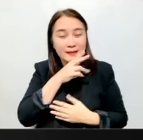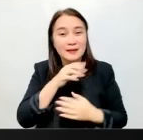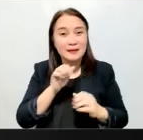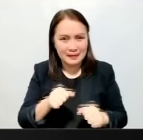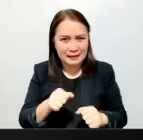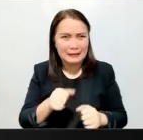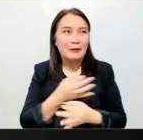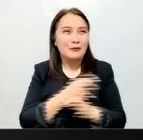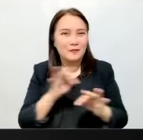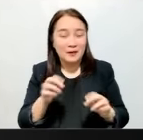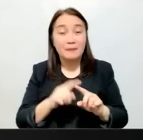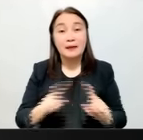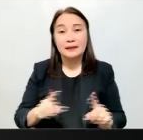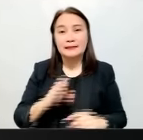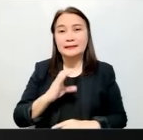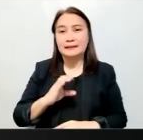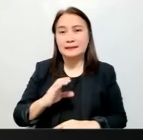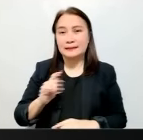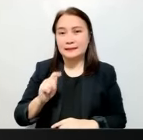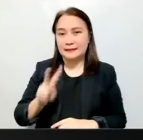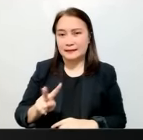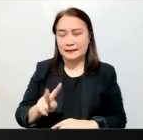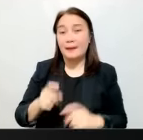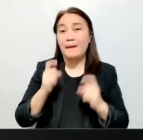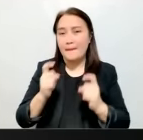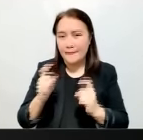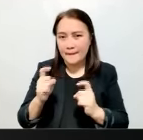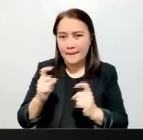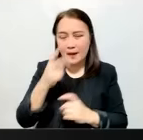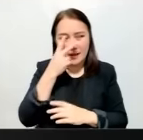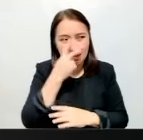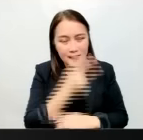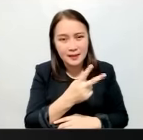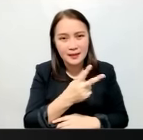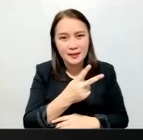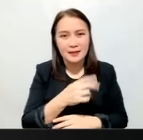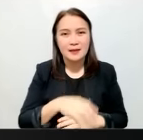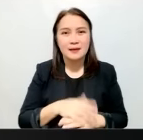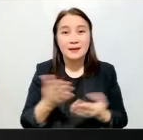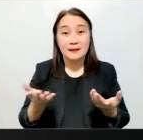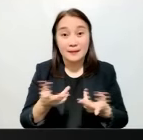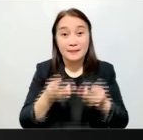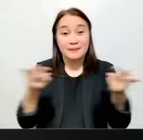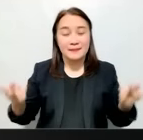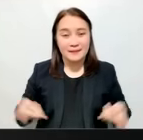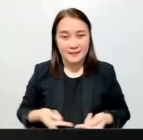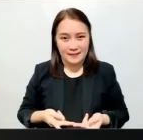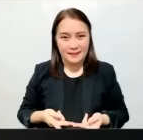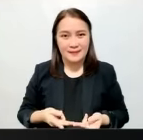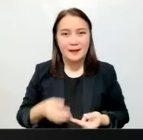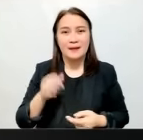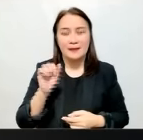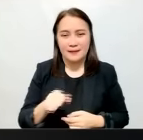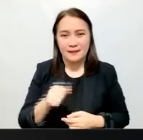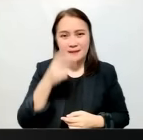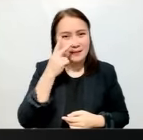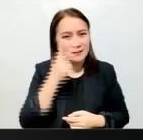sa tulong ng CCTV, mabilis na natunton ang magnanakaw. Meron po kaming na-identify